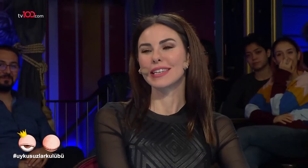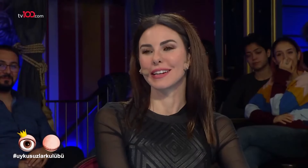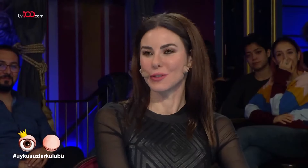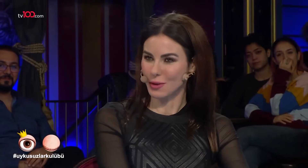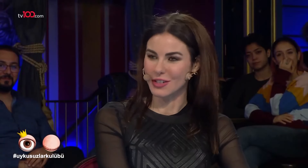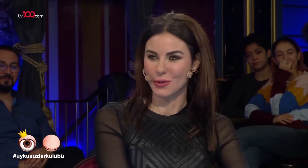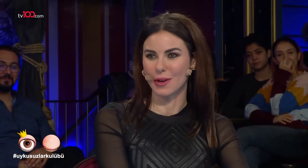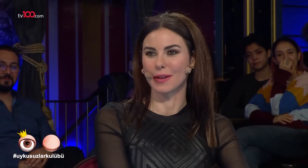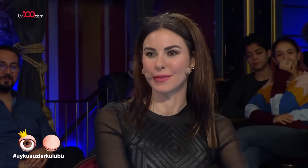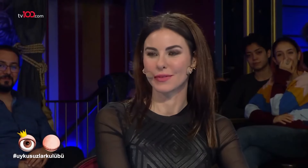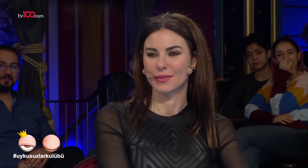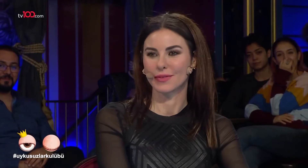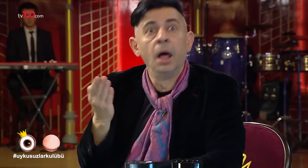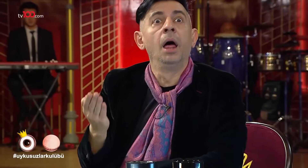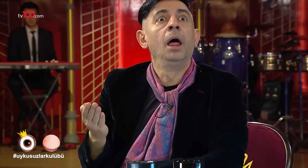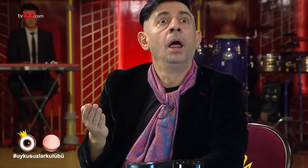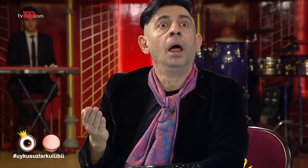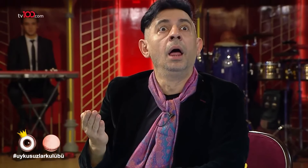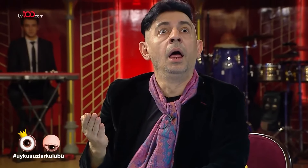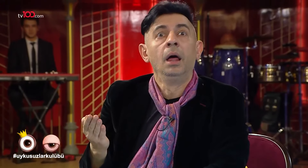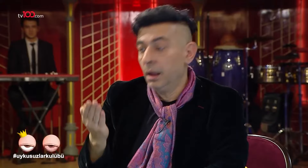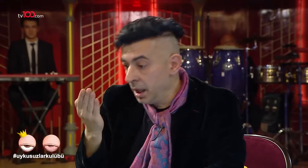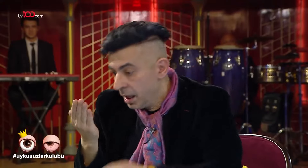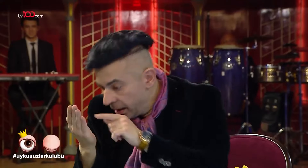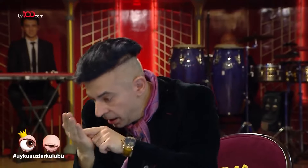arada bir iki tane çok iyi çıkıyor ama ne haber